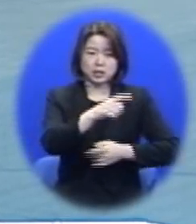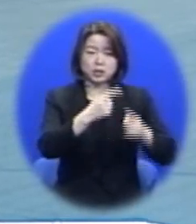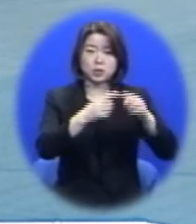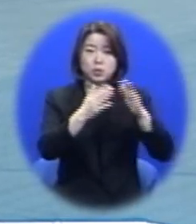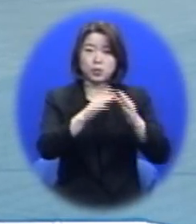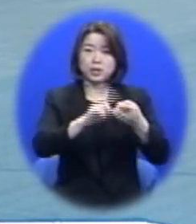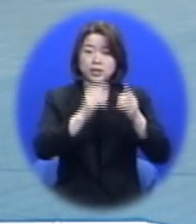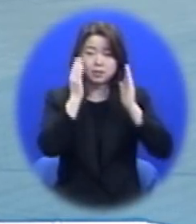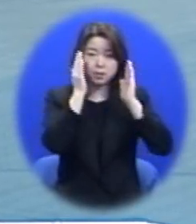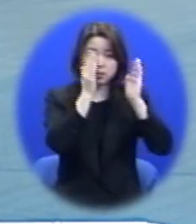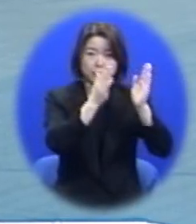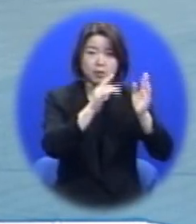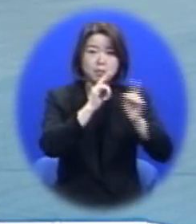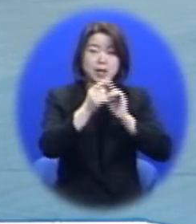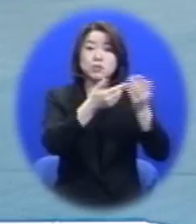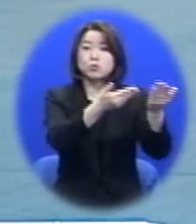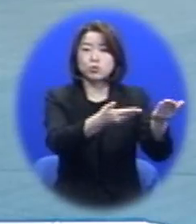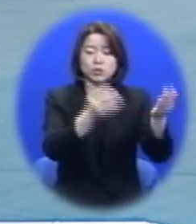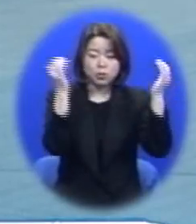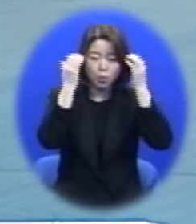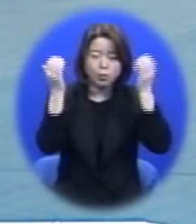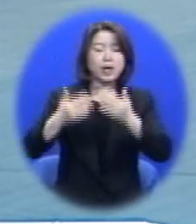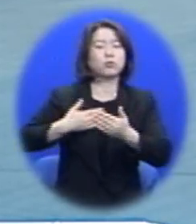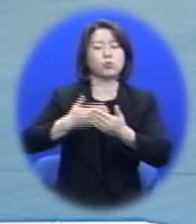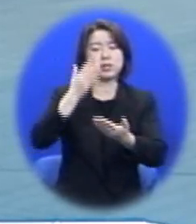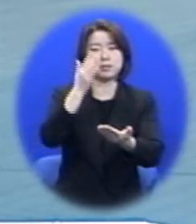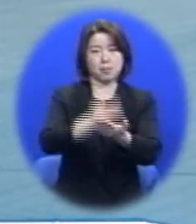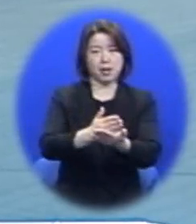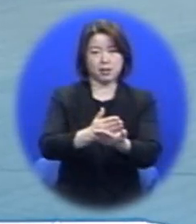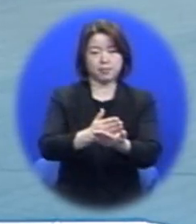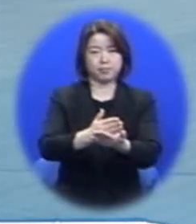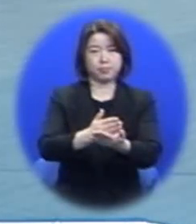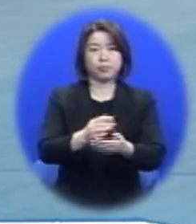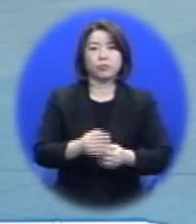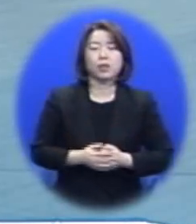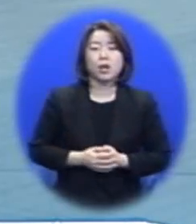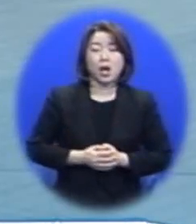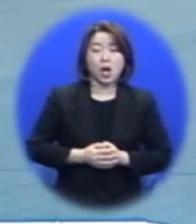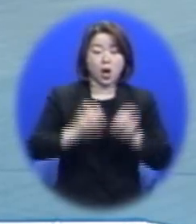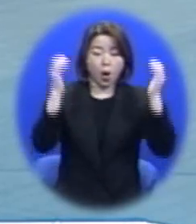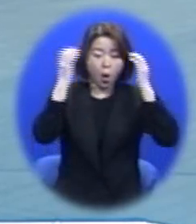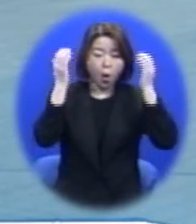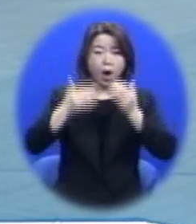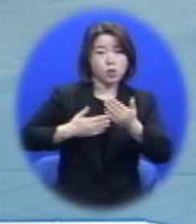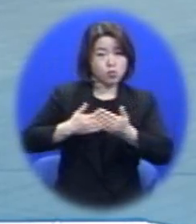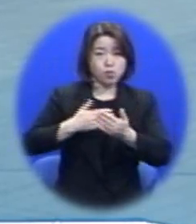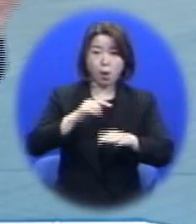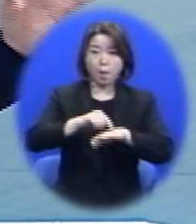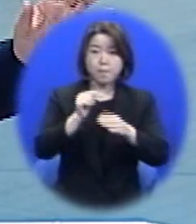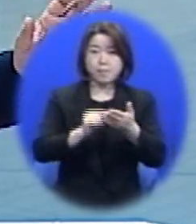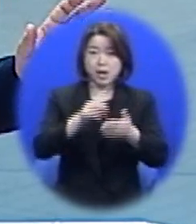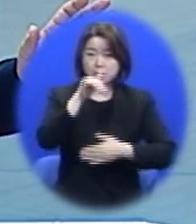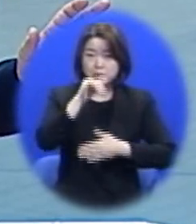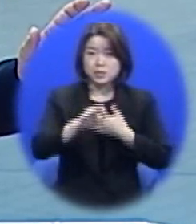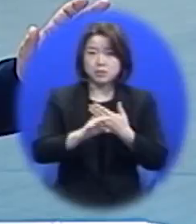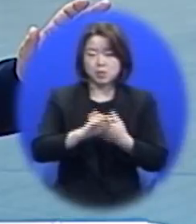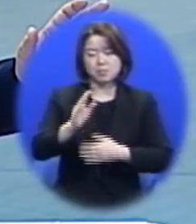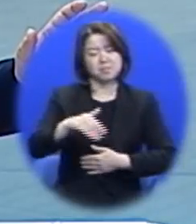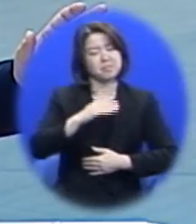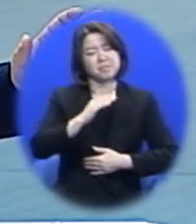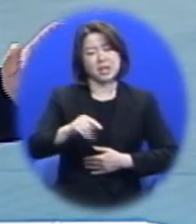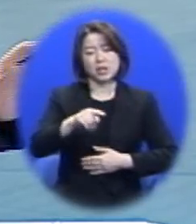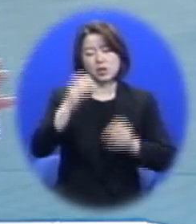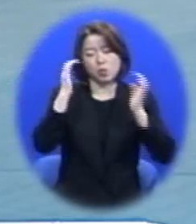말씀이 고난을 두려워하지 말라는 것이었어요. 고난을 두려워하는 마음이 있으면 절대로 고난을 이기지